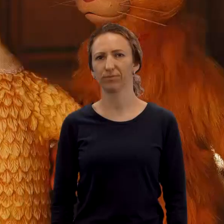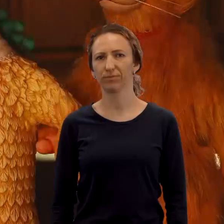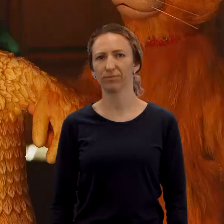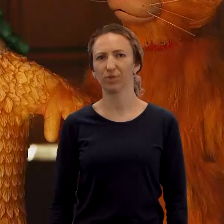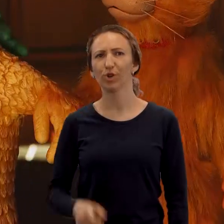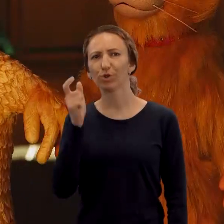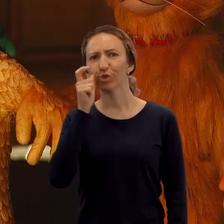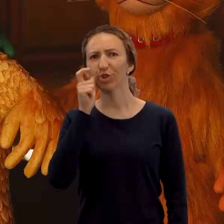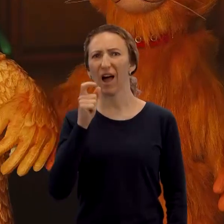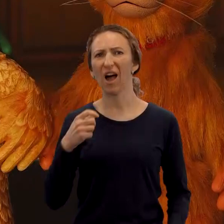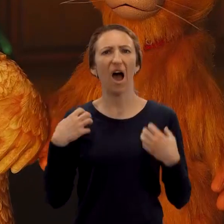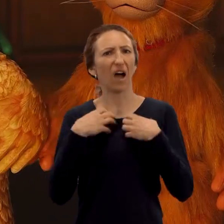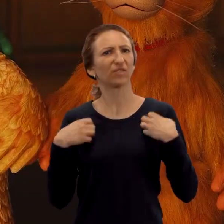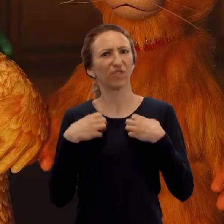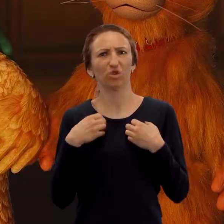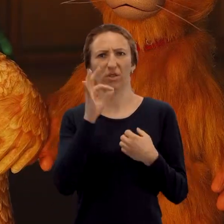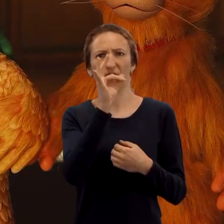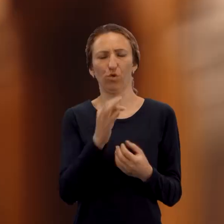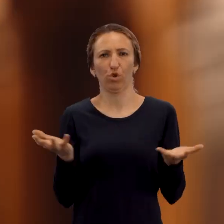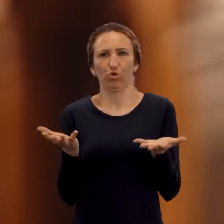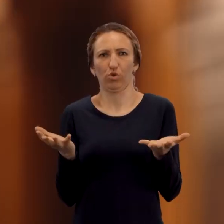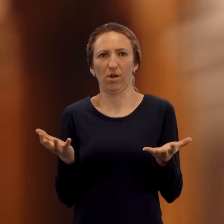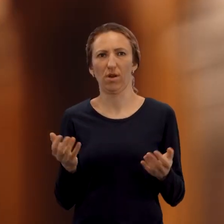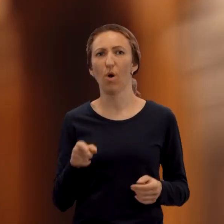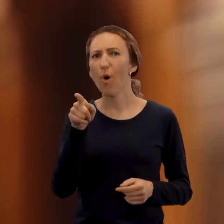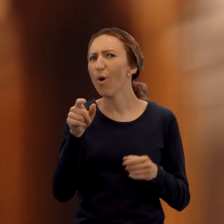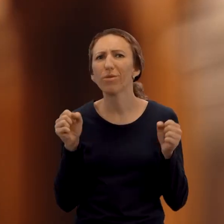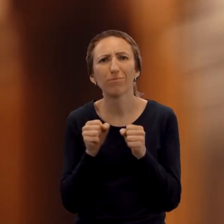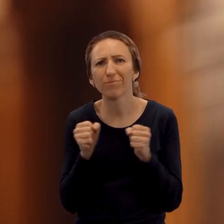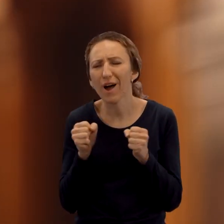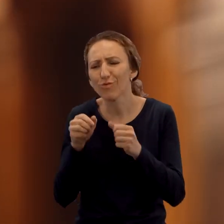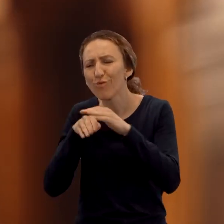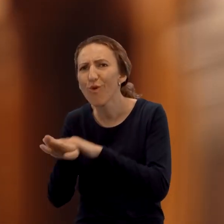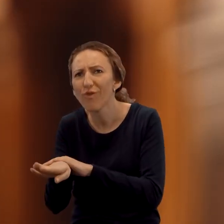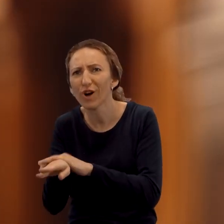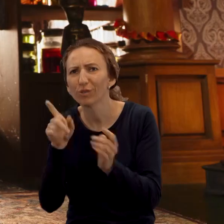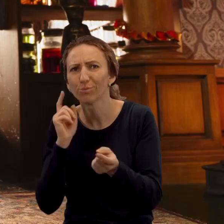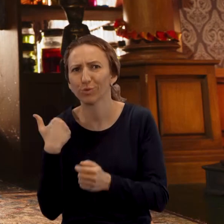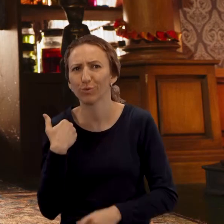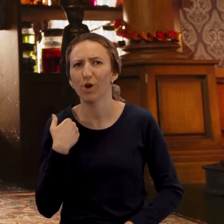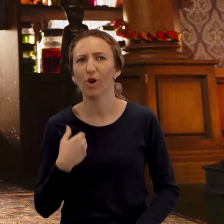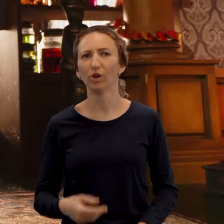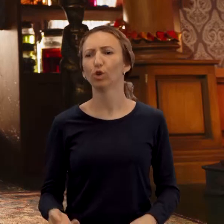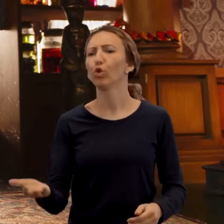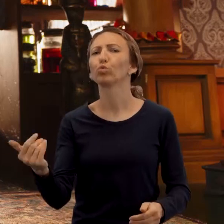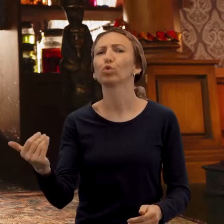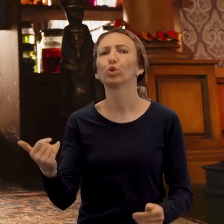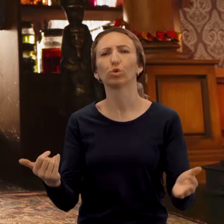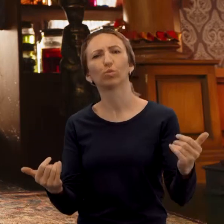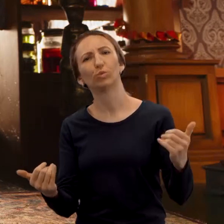Ciociu, a gdzie wszystkie twoje zwierzątka? Pochowały się ze strachu przed sobowtórami Cip, cip